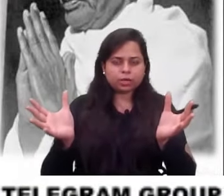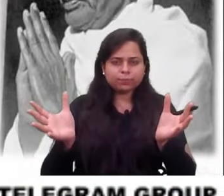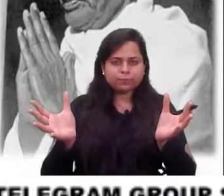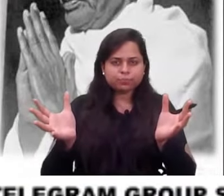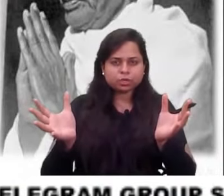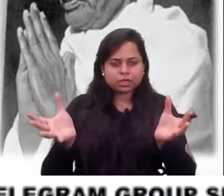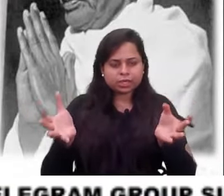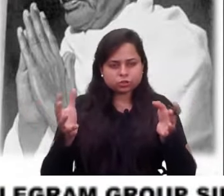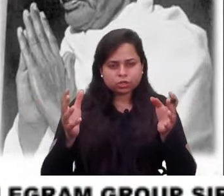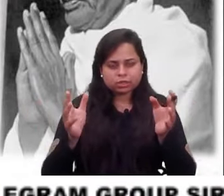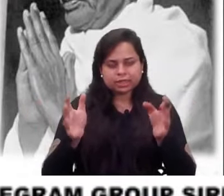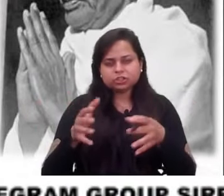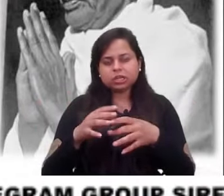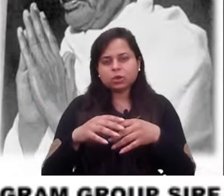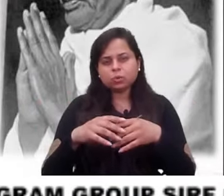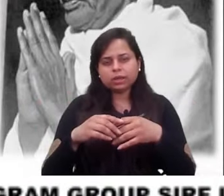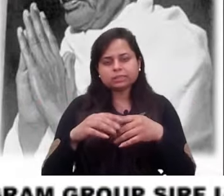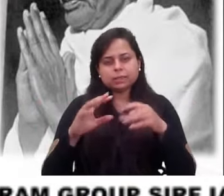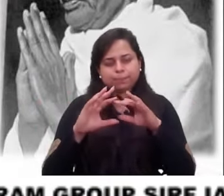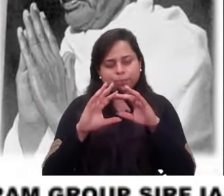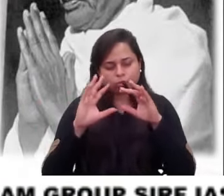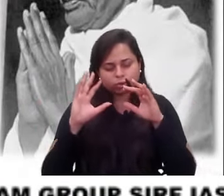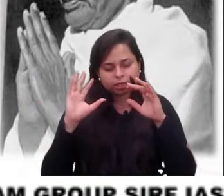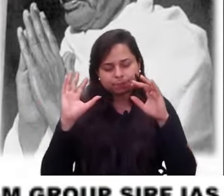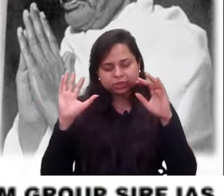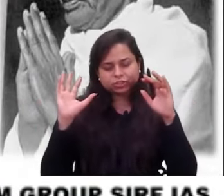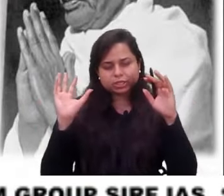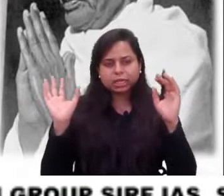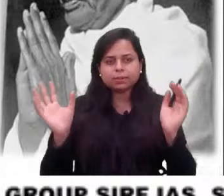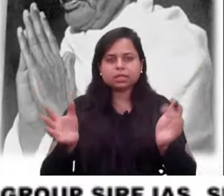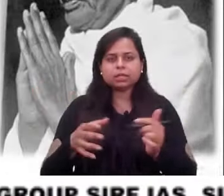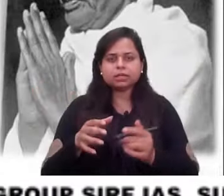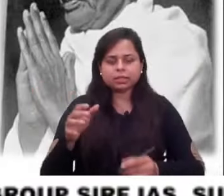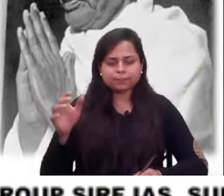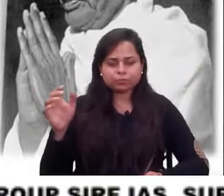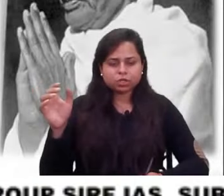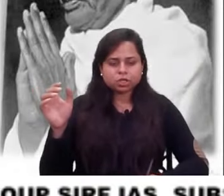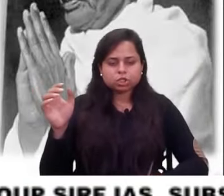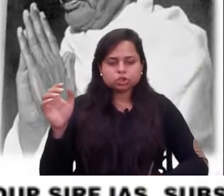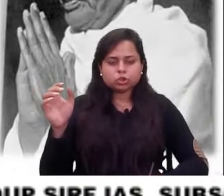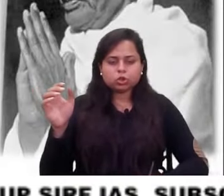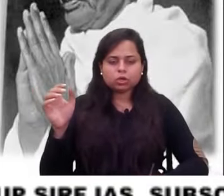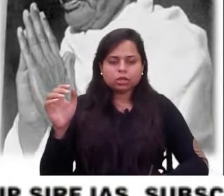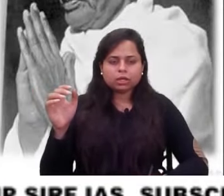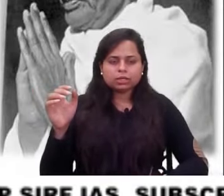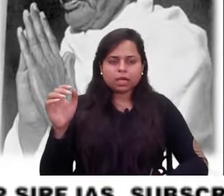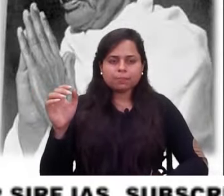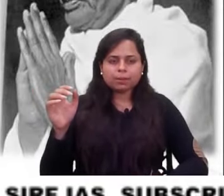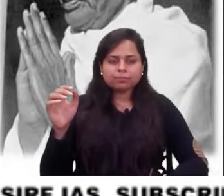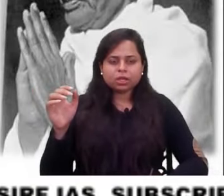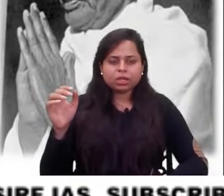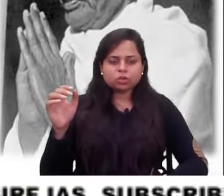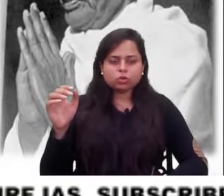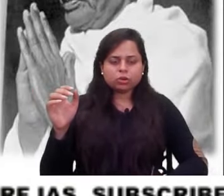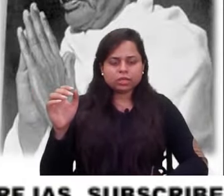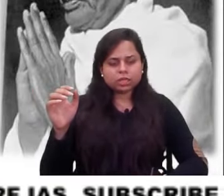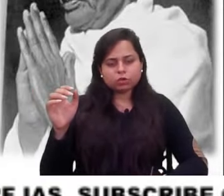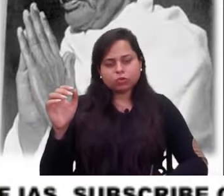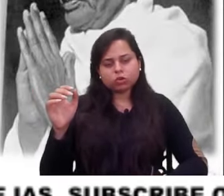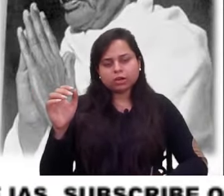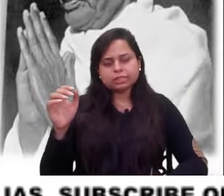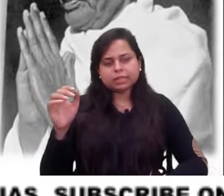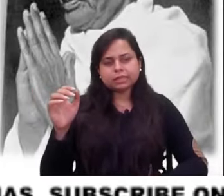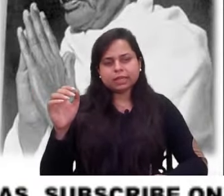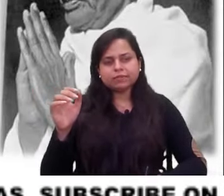ना रूप देख लक्ष्मण ने पूरी पिक्चर ही बदल कर रख जो लोग यहां पर को